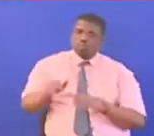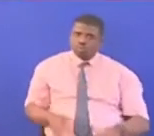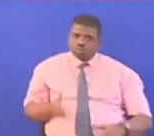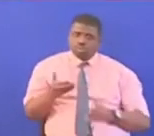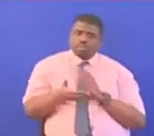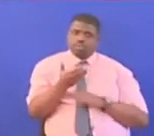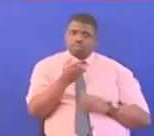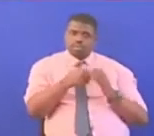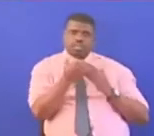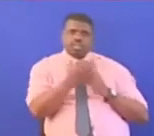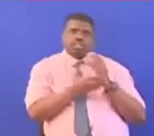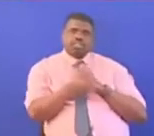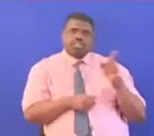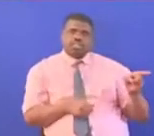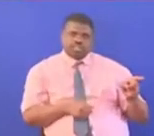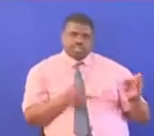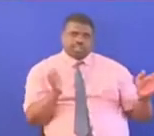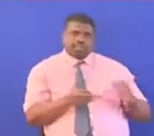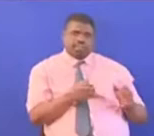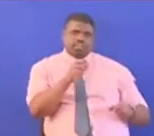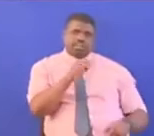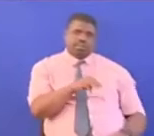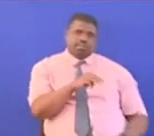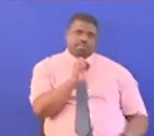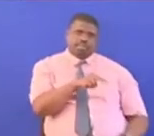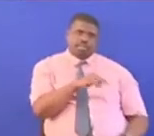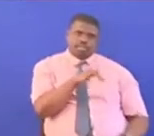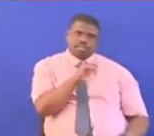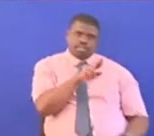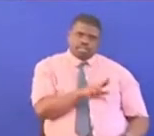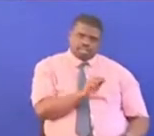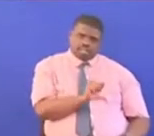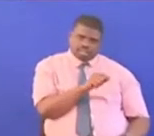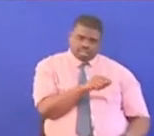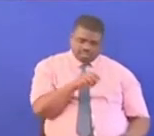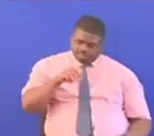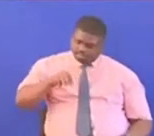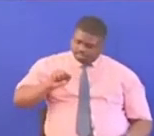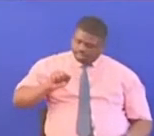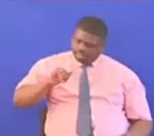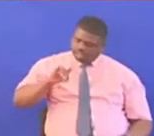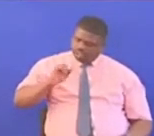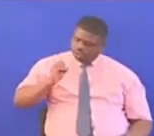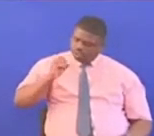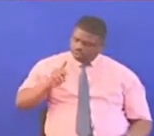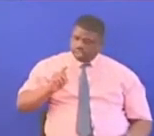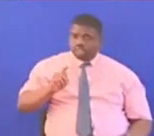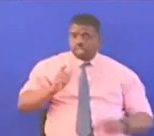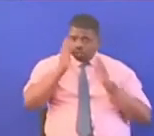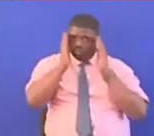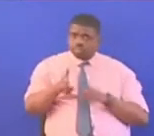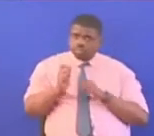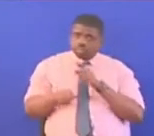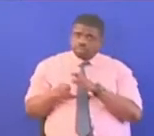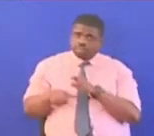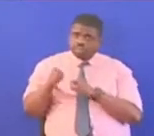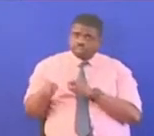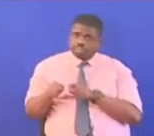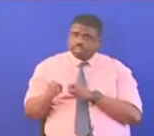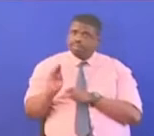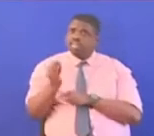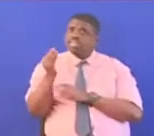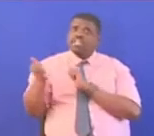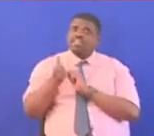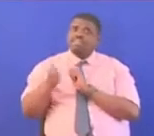mengine ndani ya nchi hii, kwa mfano hifadhi ile ya Manyara, eneo lile la Mayoka. Mheshimiwa Spika, eneo lile lina veini zina madini ya